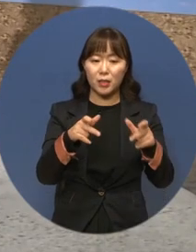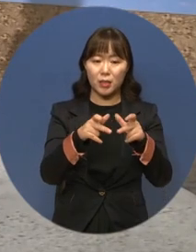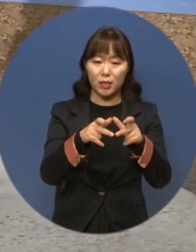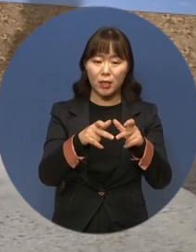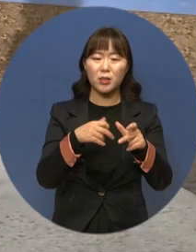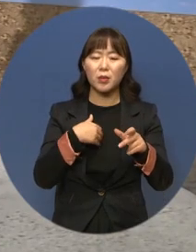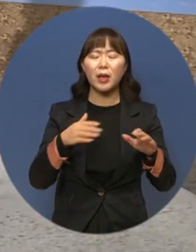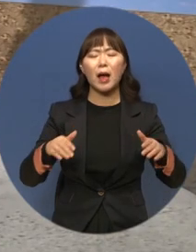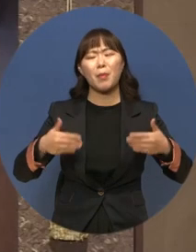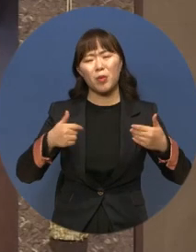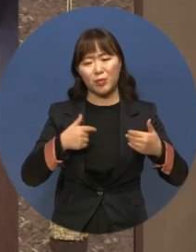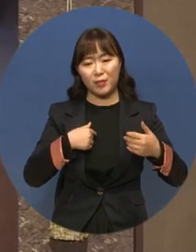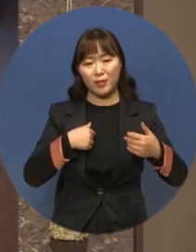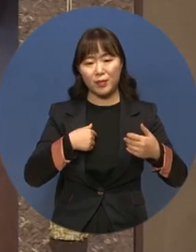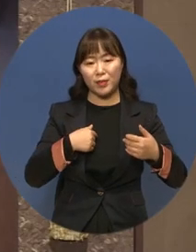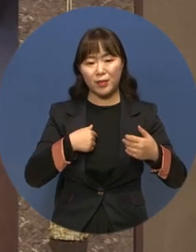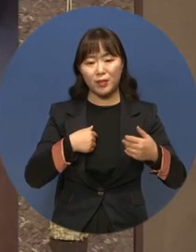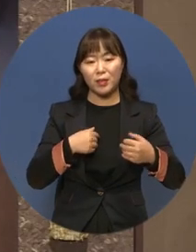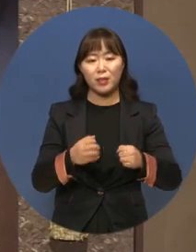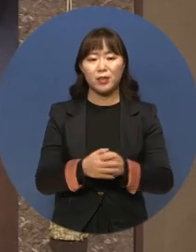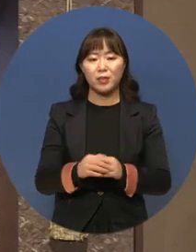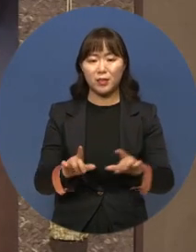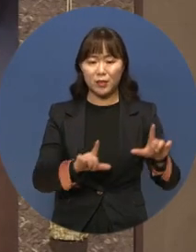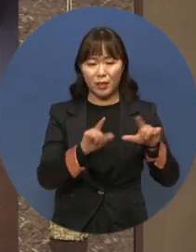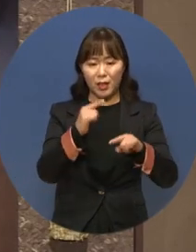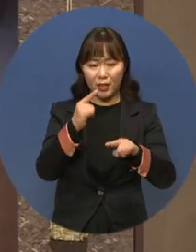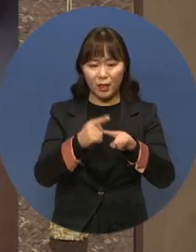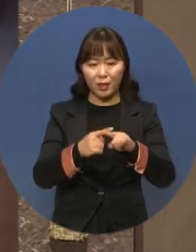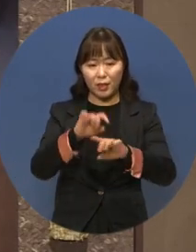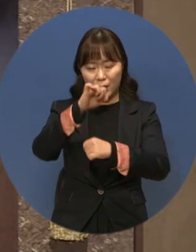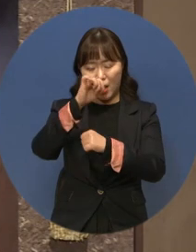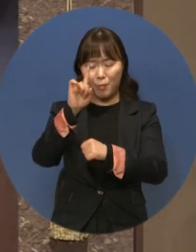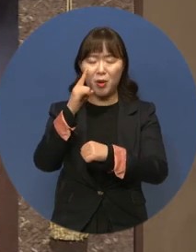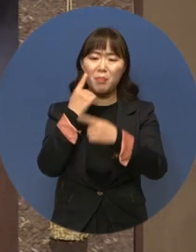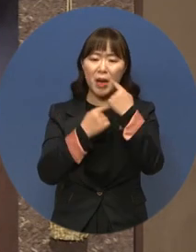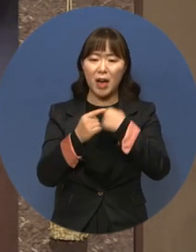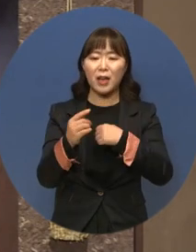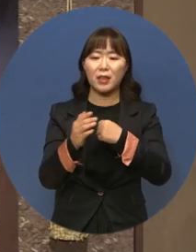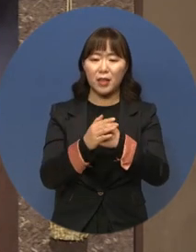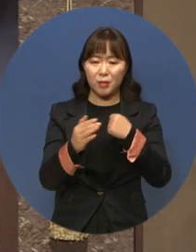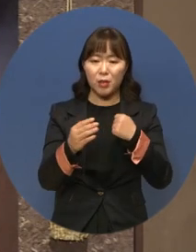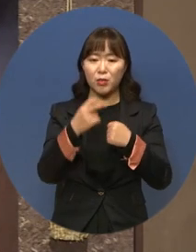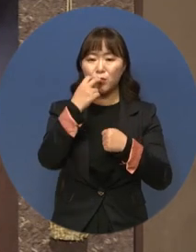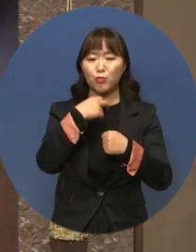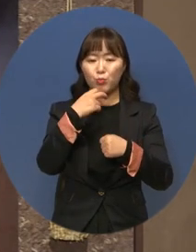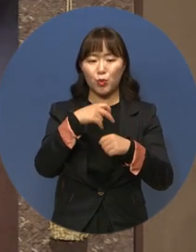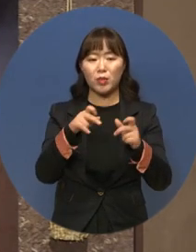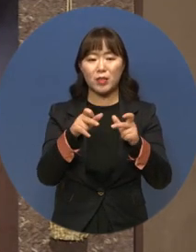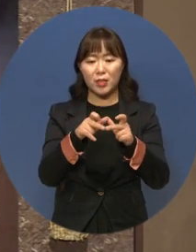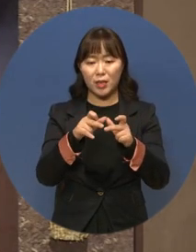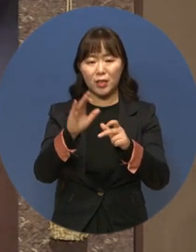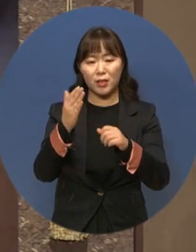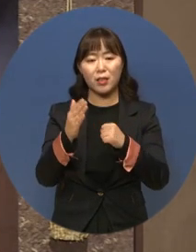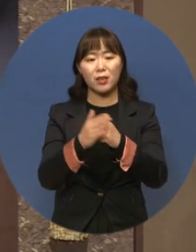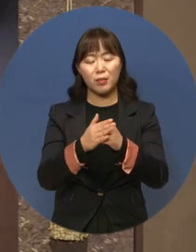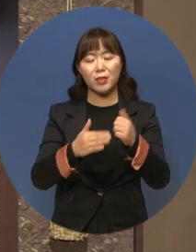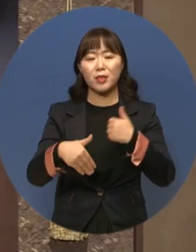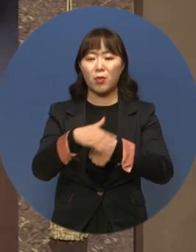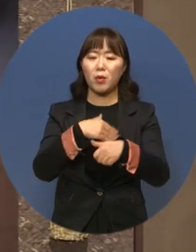네. 가벼운 장애였거든요, 저는. 이제 예. 중간에 또 이제 다리를 한번 다치는 바람에 아. 중복으로 이렇게 다면서